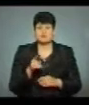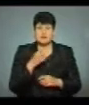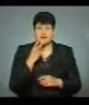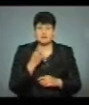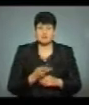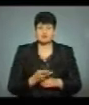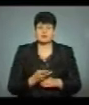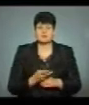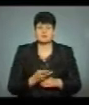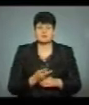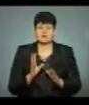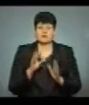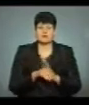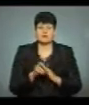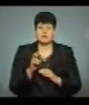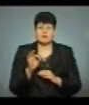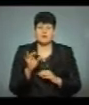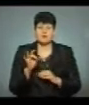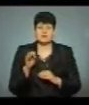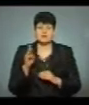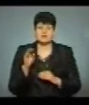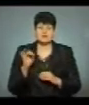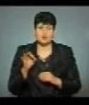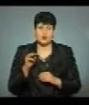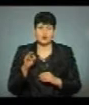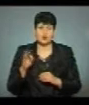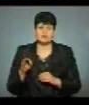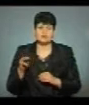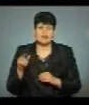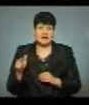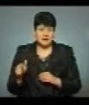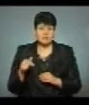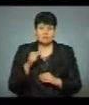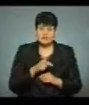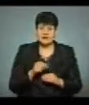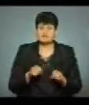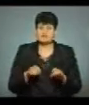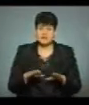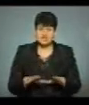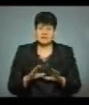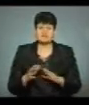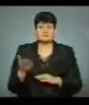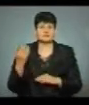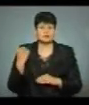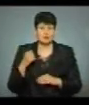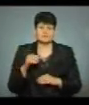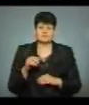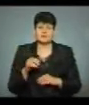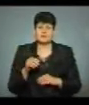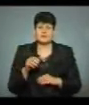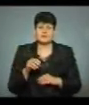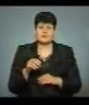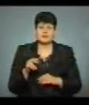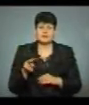передбачена до Борщівської ОТГ. Тому що так вирішила на свій час Лановецька сільська рада і